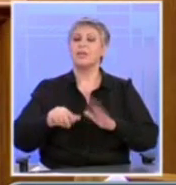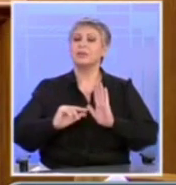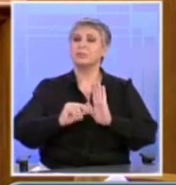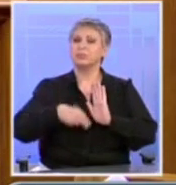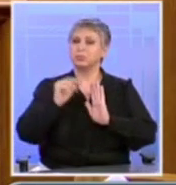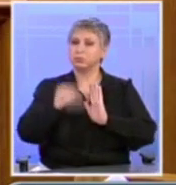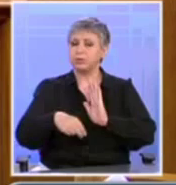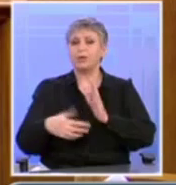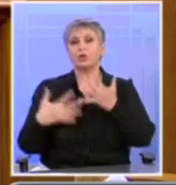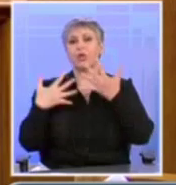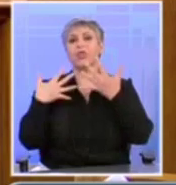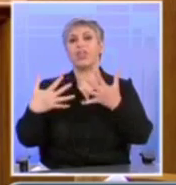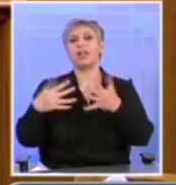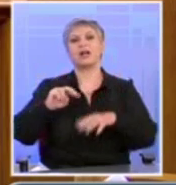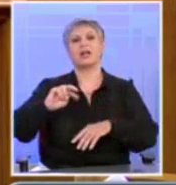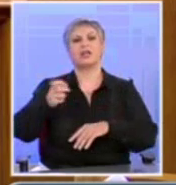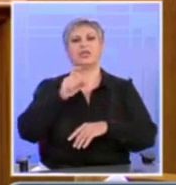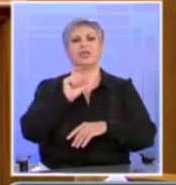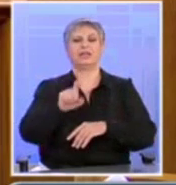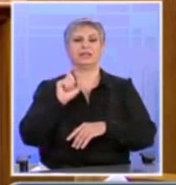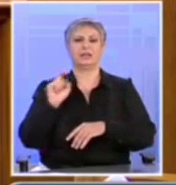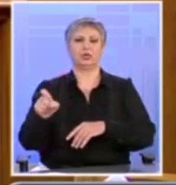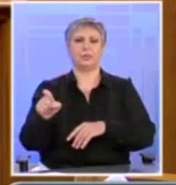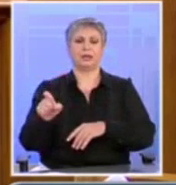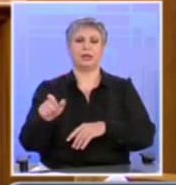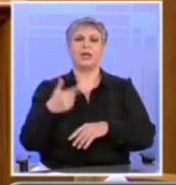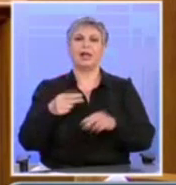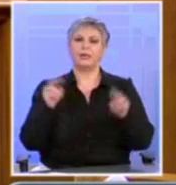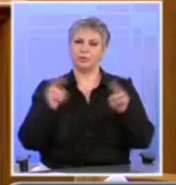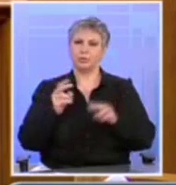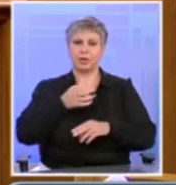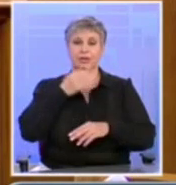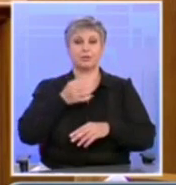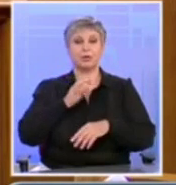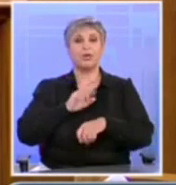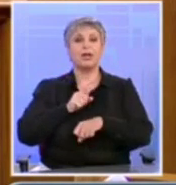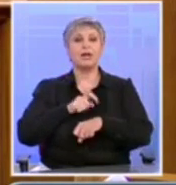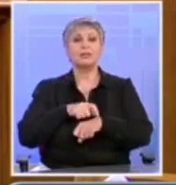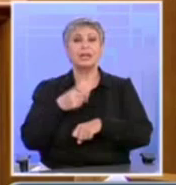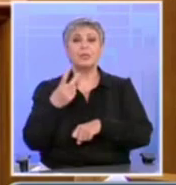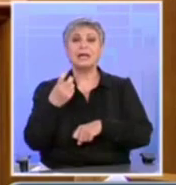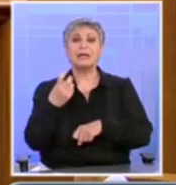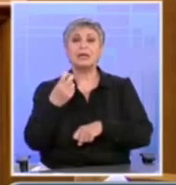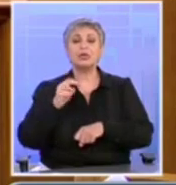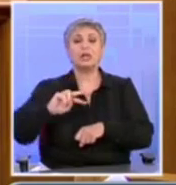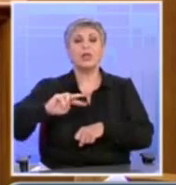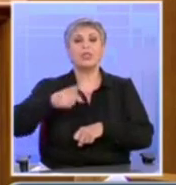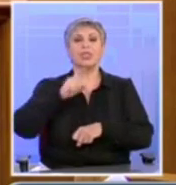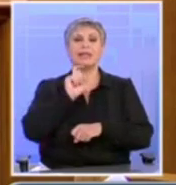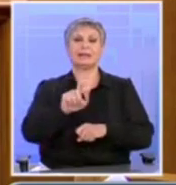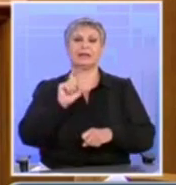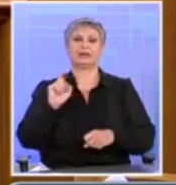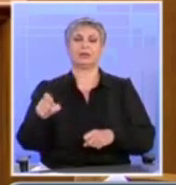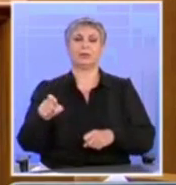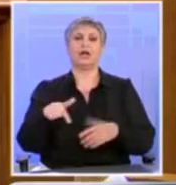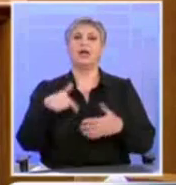συνάψει συμφωνία για 10 δις. Δηλαδή, με λίγα λόγια, έχουμε 20 δις, ένα τεράστιο δηλαδή ποσό που θα